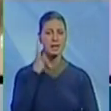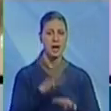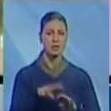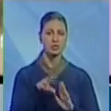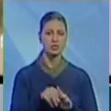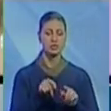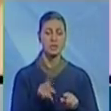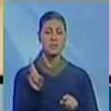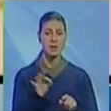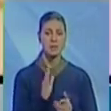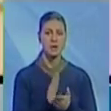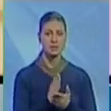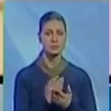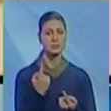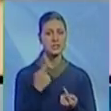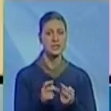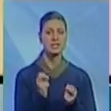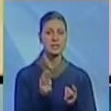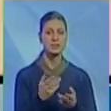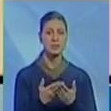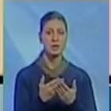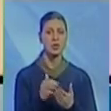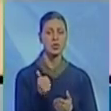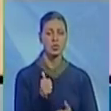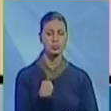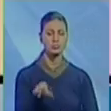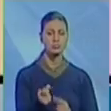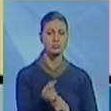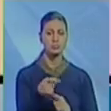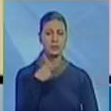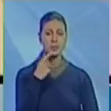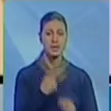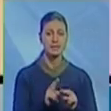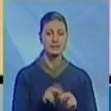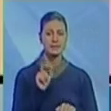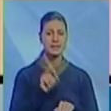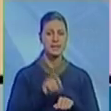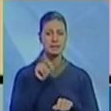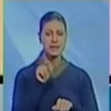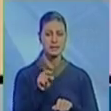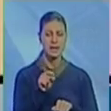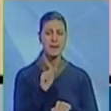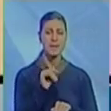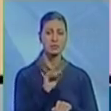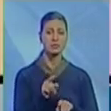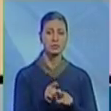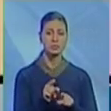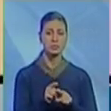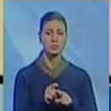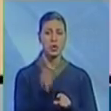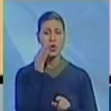შეერთებულ შტატებშიც, თუმცა არსებობს სხვა საფრთხეებიც. მაგალითად, როგორც ირკვევა, ეს კრაზანა არამხოლოდ აზიურ ფაროსანას,